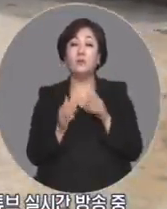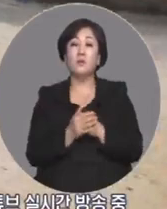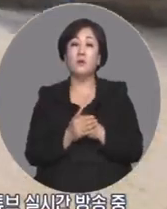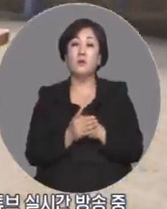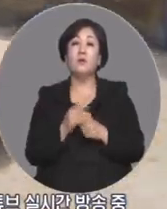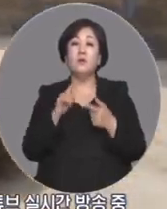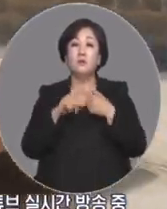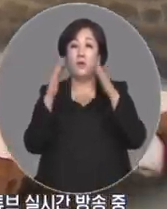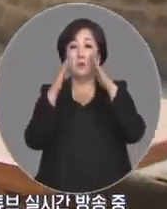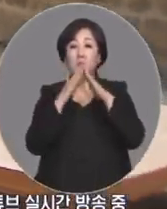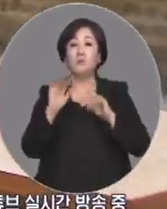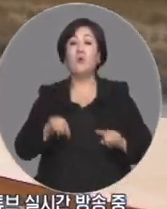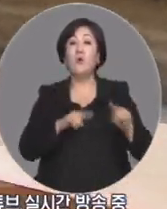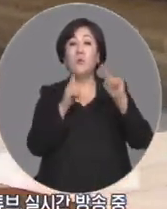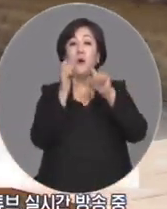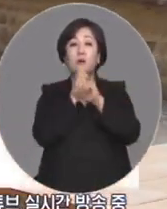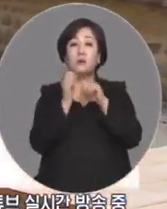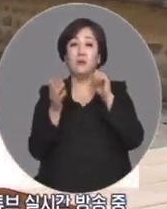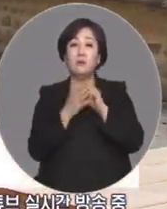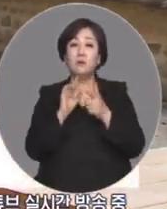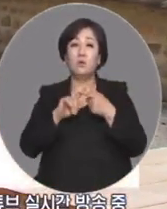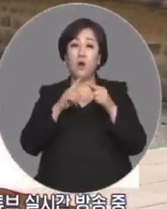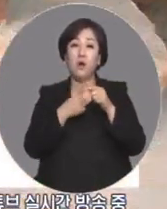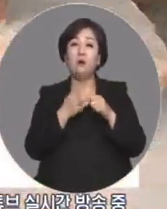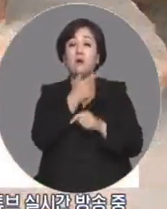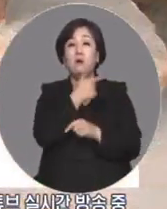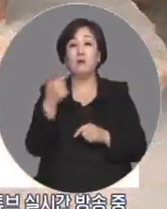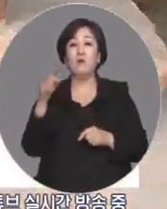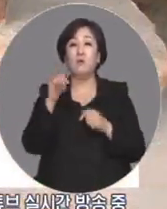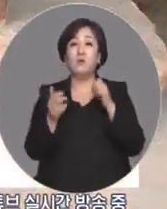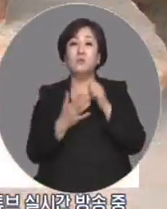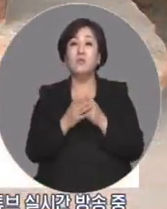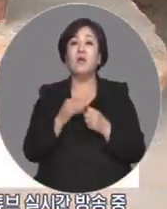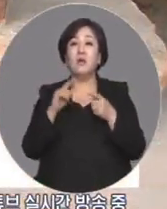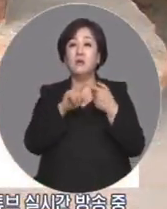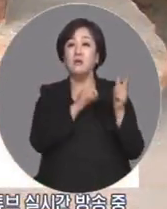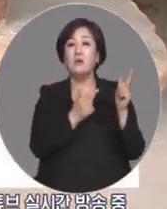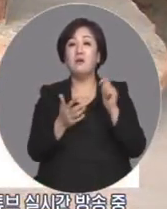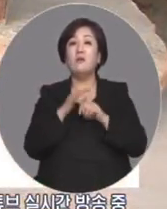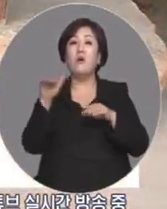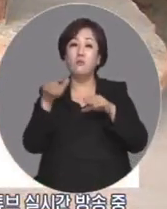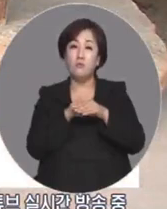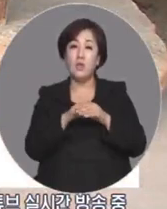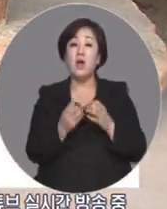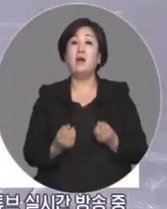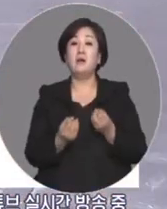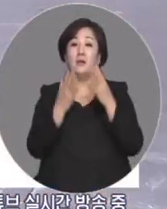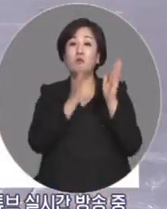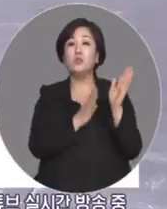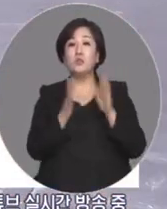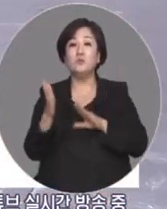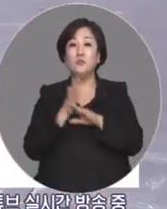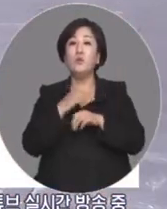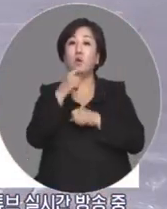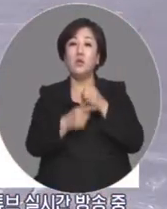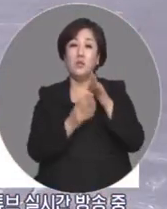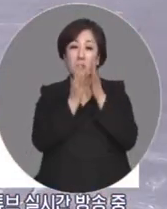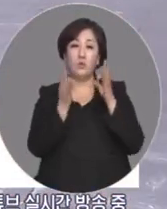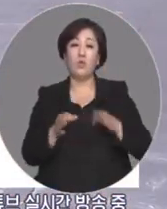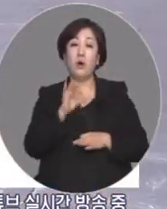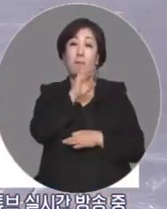외솔 생가도 복원 됐고 한글의 우수성을 축제로 풀어내는 한글 문화 예술 제가 해마다 열리는 득